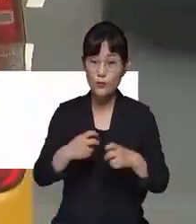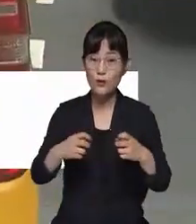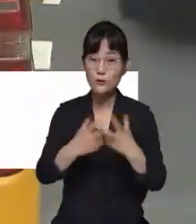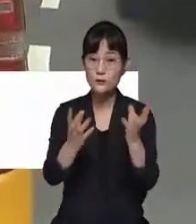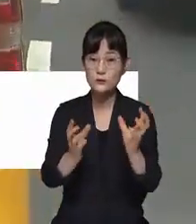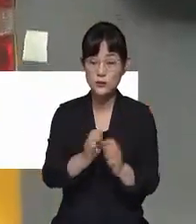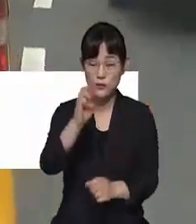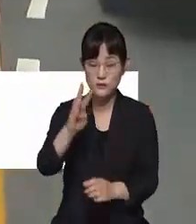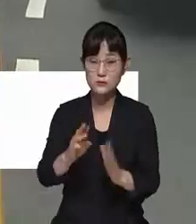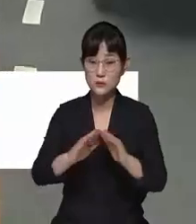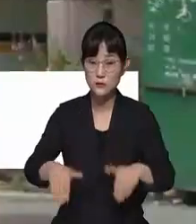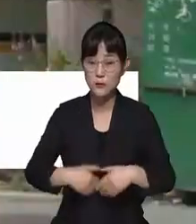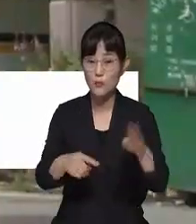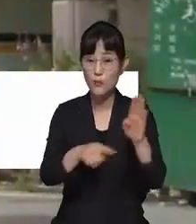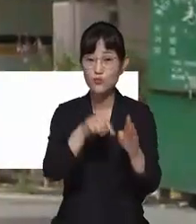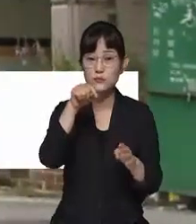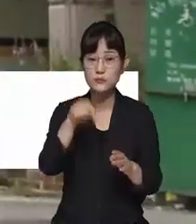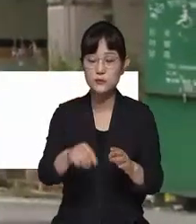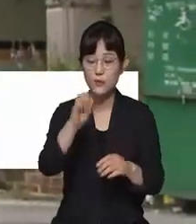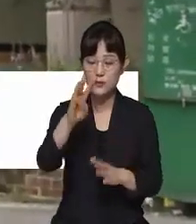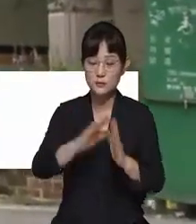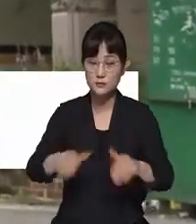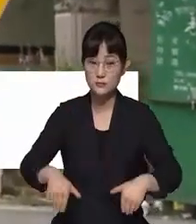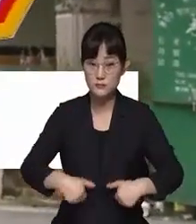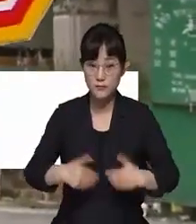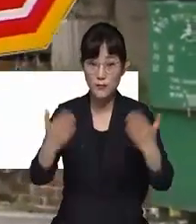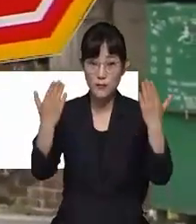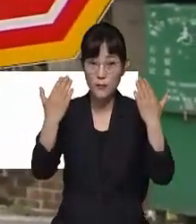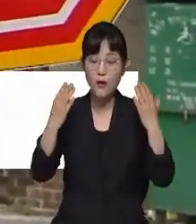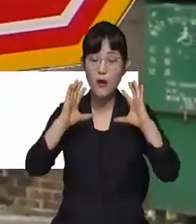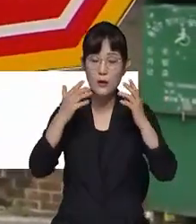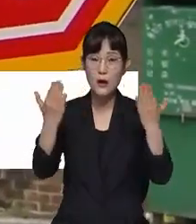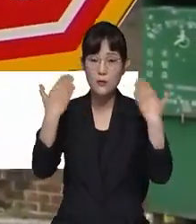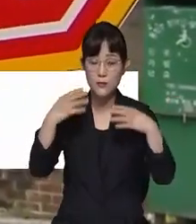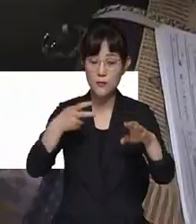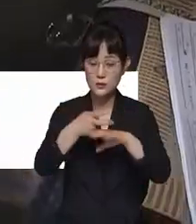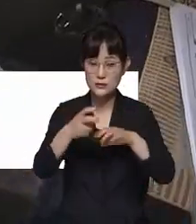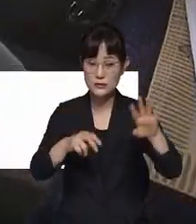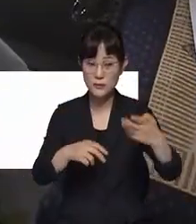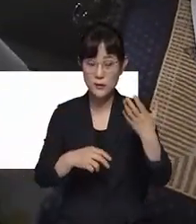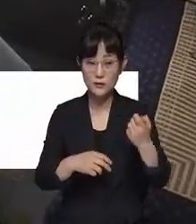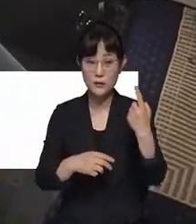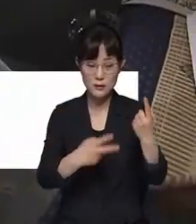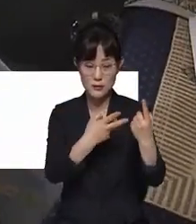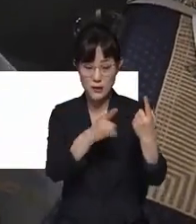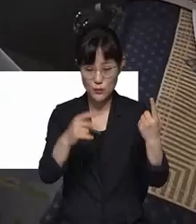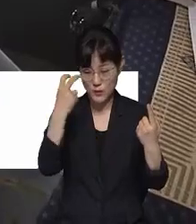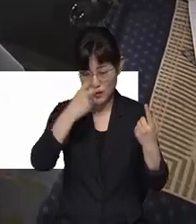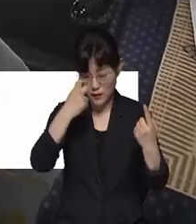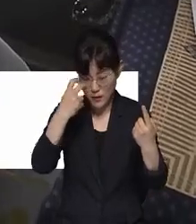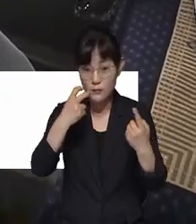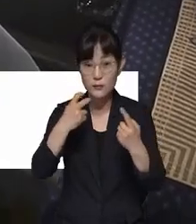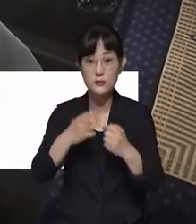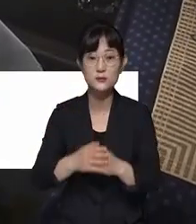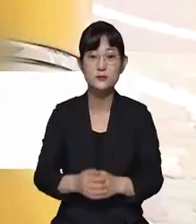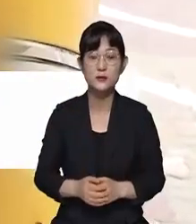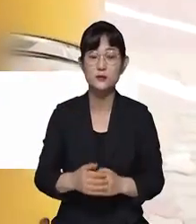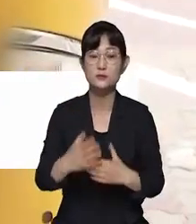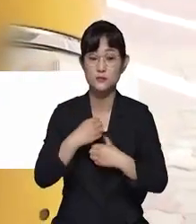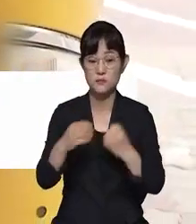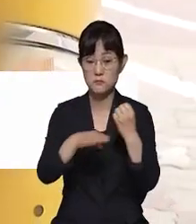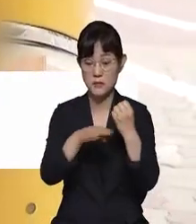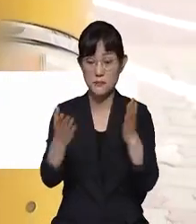한국교통안전공단 광주 전남 본부는 광주 전남 지역 어린이 통학버스 471대를 점검해 어린이 보호표지 상태 불량